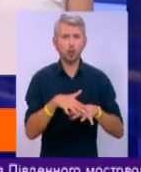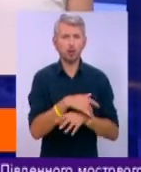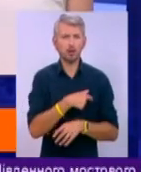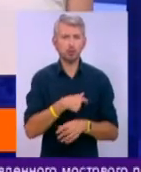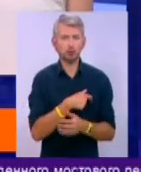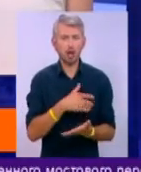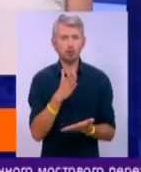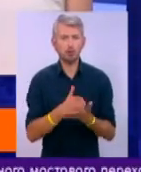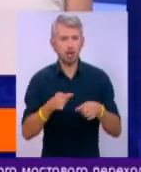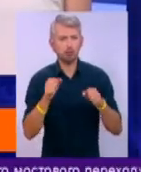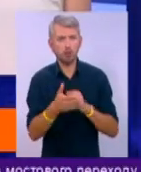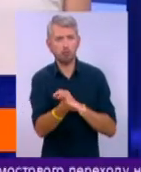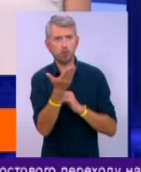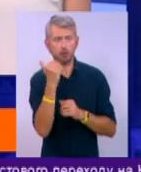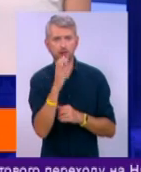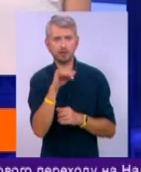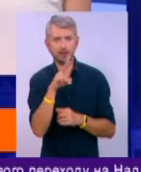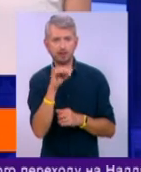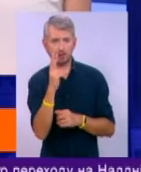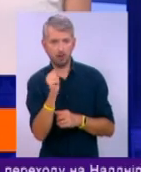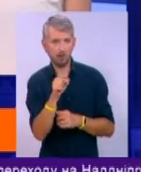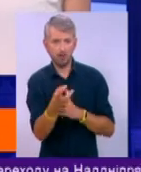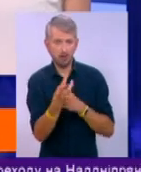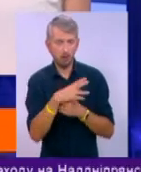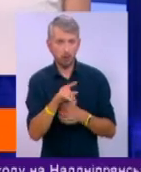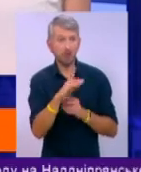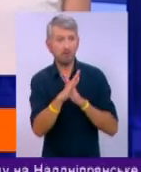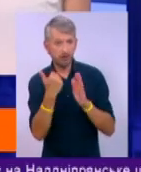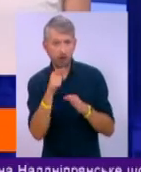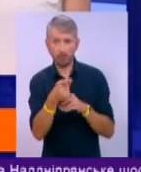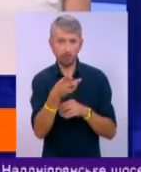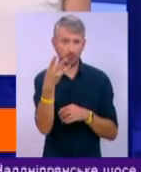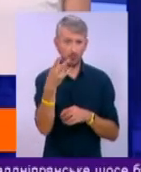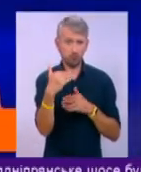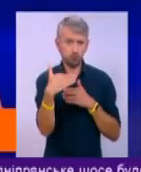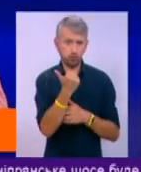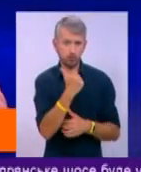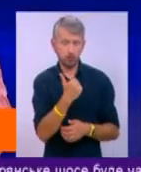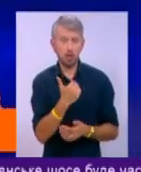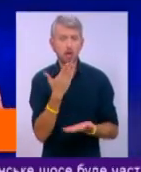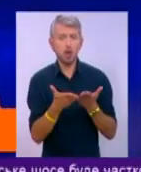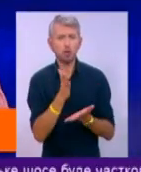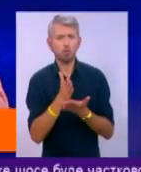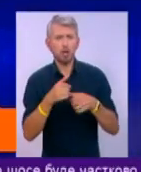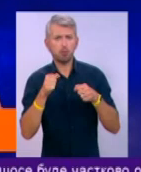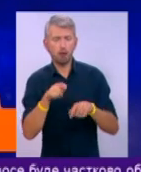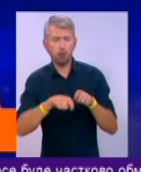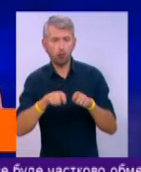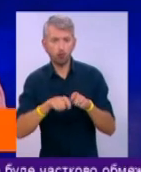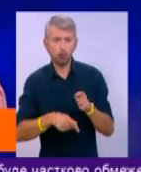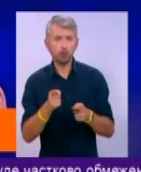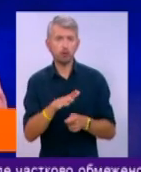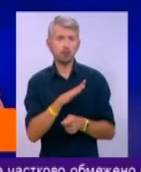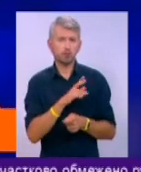б право покликати Ситника, бо Ситник до нас не ходить, коли його зовеш, він просто не хоче йти. Якщо б мали право контроль, тоді була б якась, ну, хоча